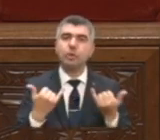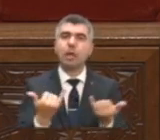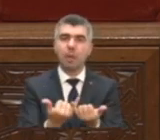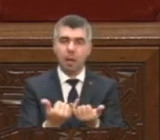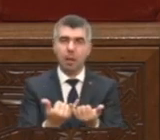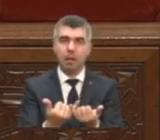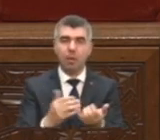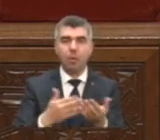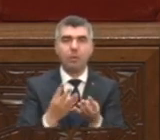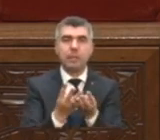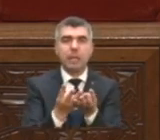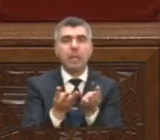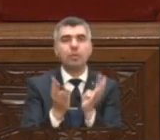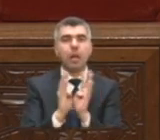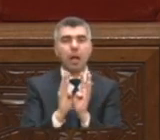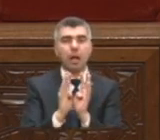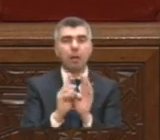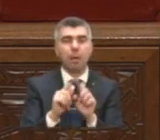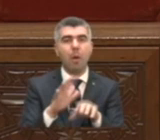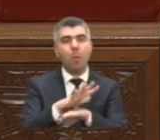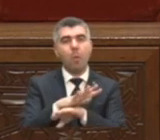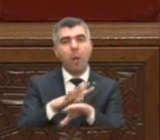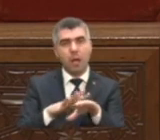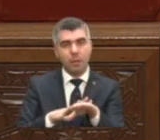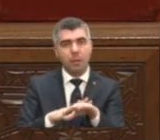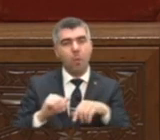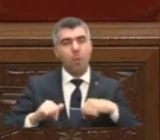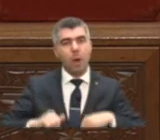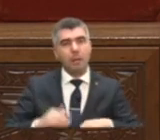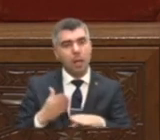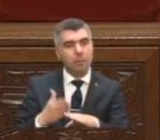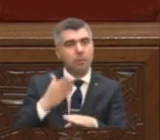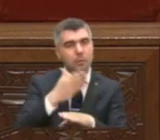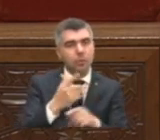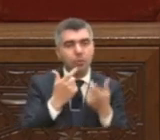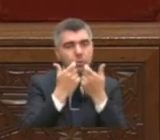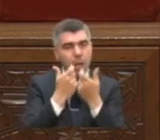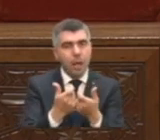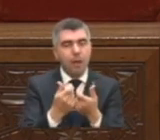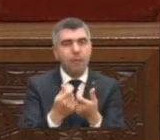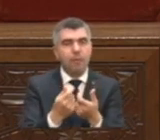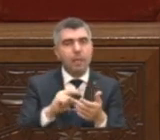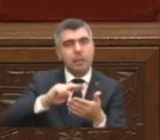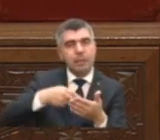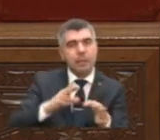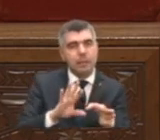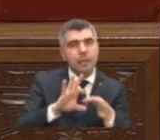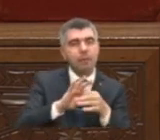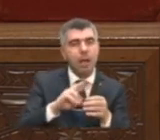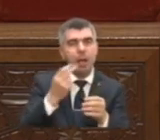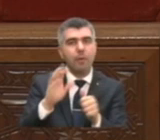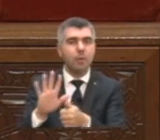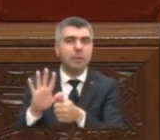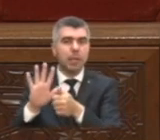في اطار اللجنه المركزيه مع سيد الوالي في الوزاره وشتنا هاد الاتفاقيات ديال 2016 اللي كانت توقعت امام صاحب